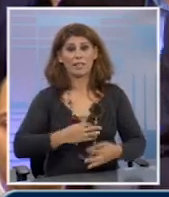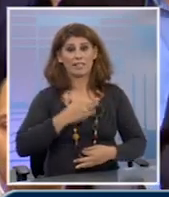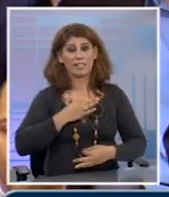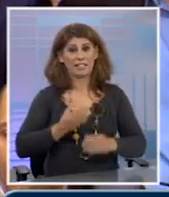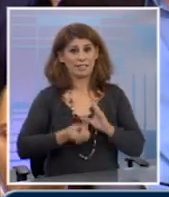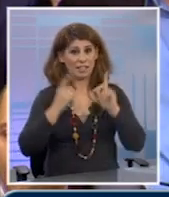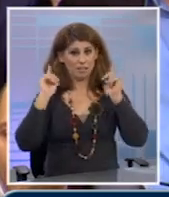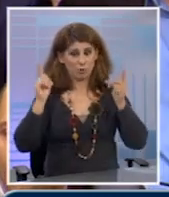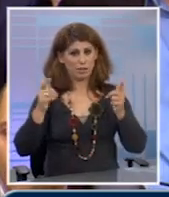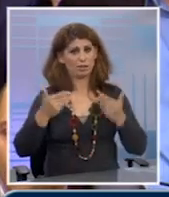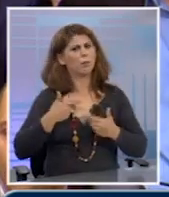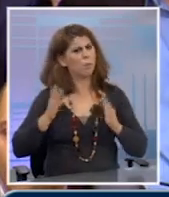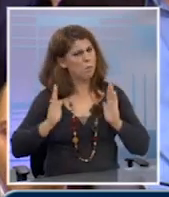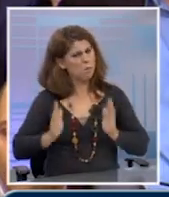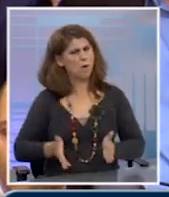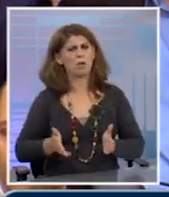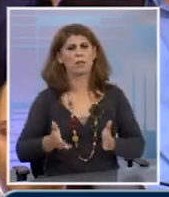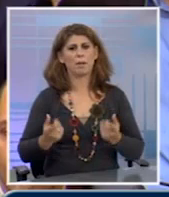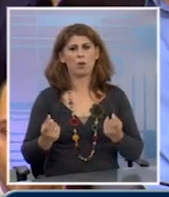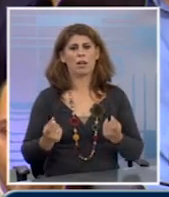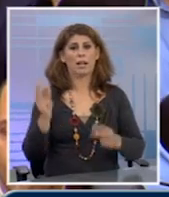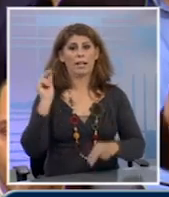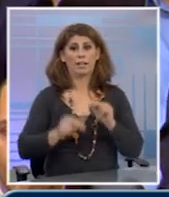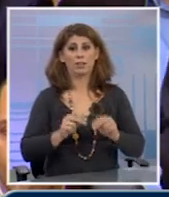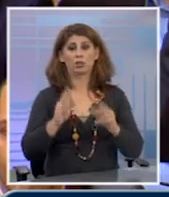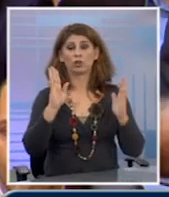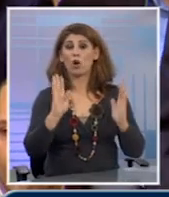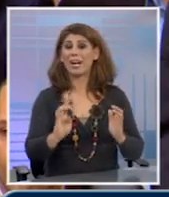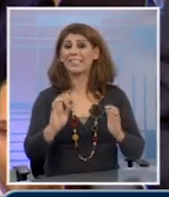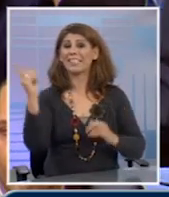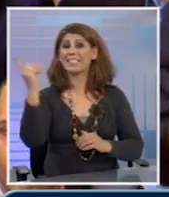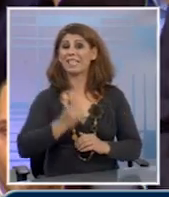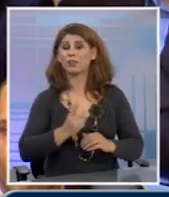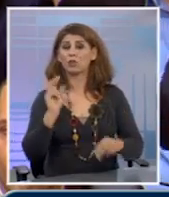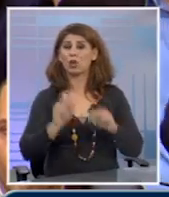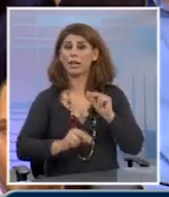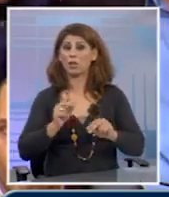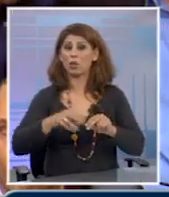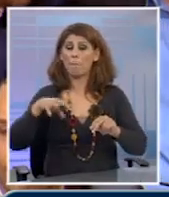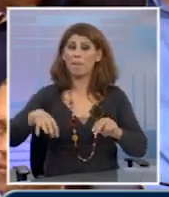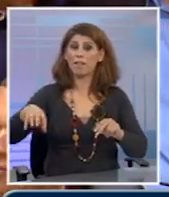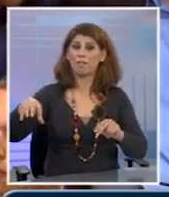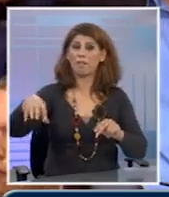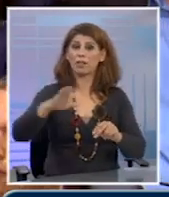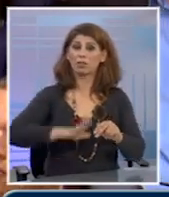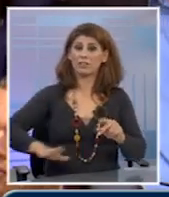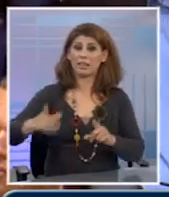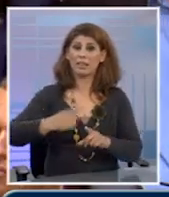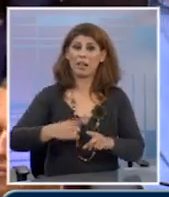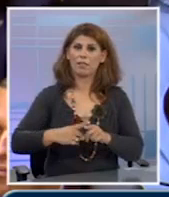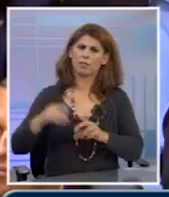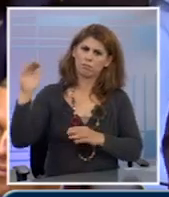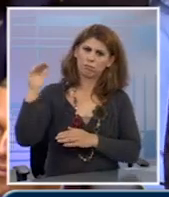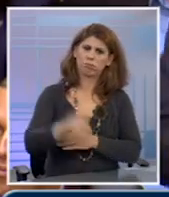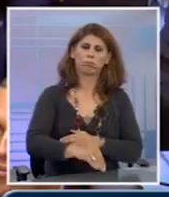θέλετε μπορείτε να προκαλέσετε εκλογές στο 90% των εκλογικών περιφερειών της χώρας να ρίξετε